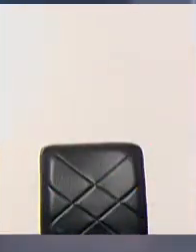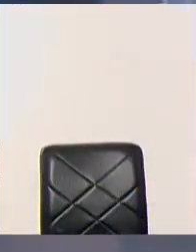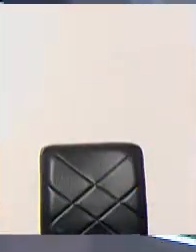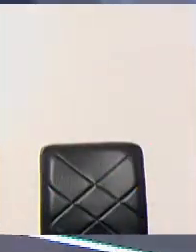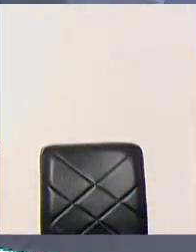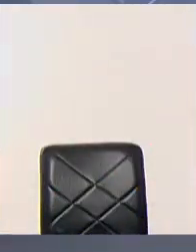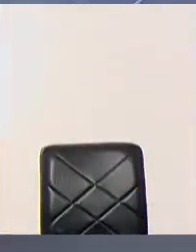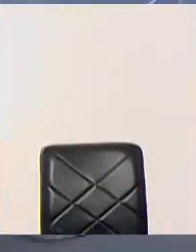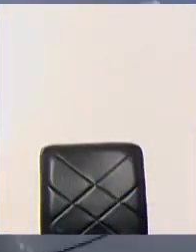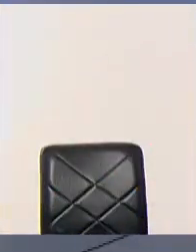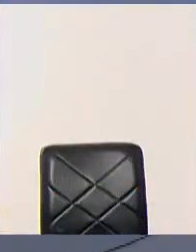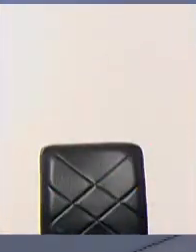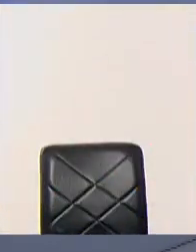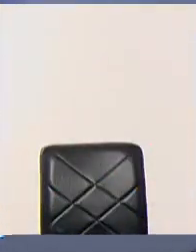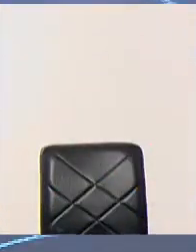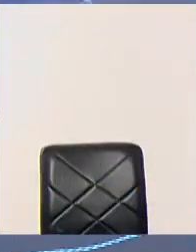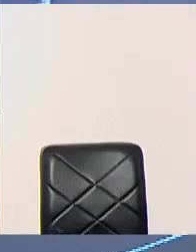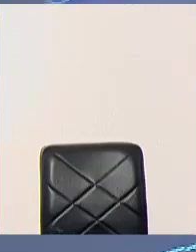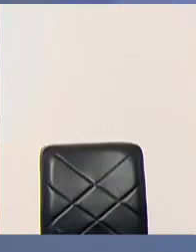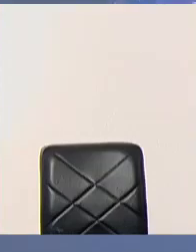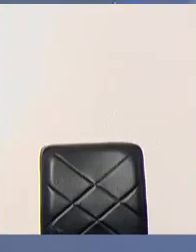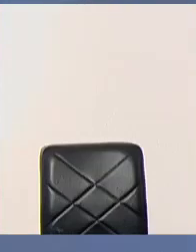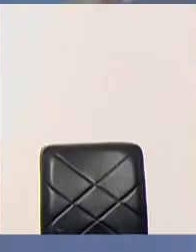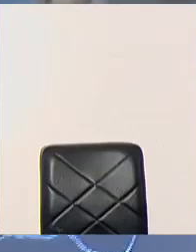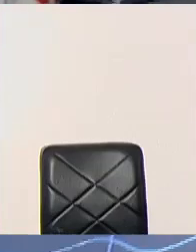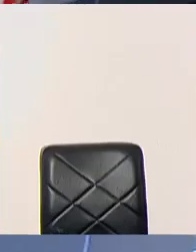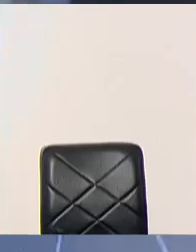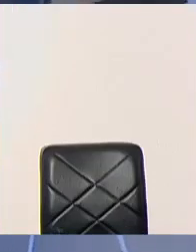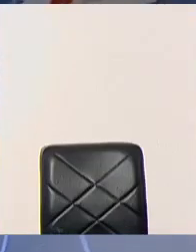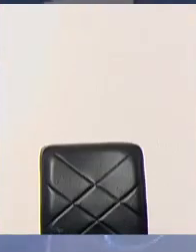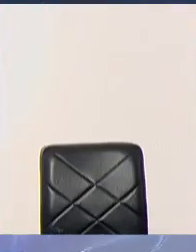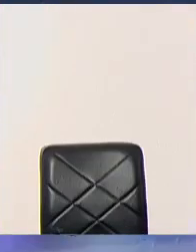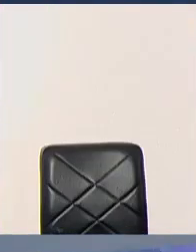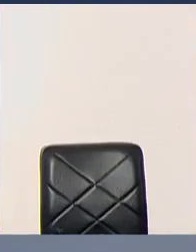Маракеш, студия Домен, Ирина Евгеньева, Информбюро в эфире и смотрите прямо сейчас.